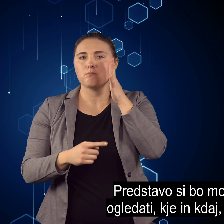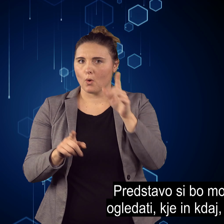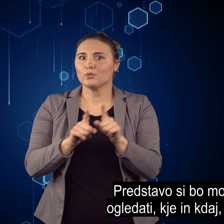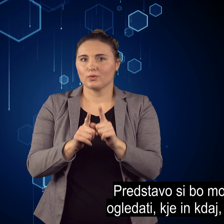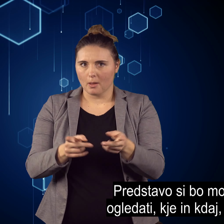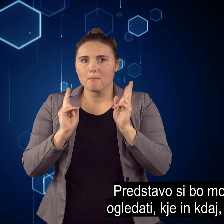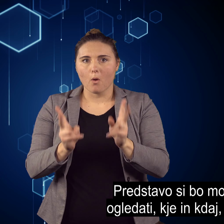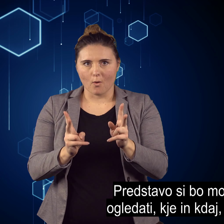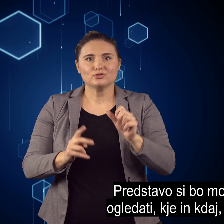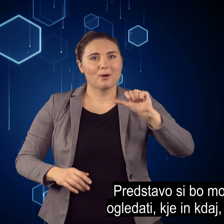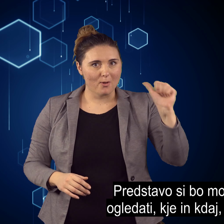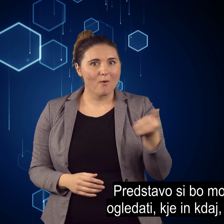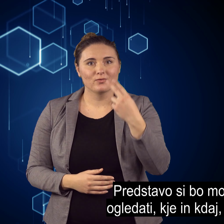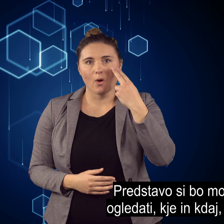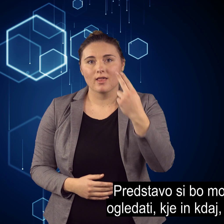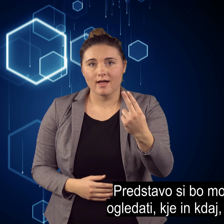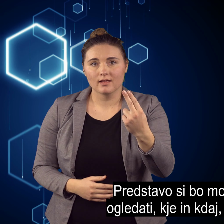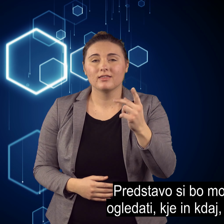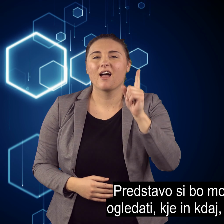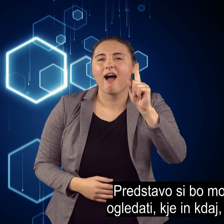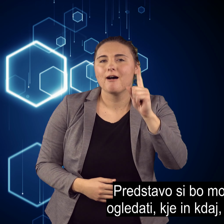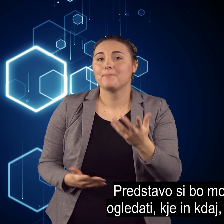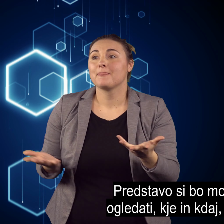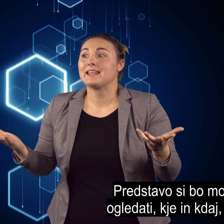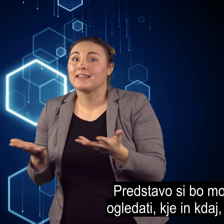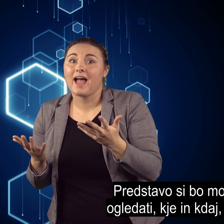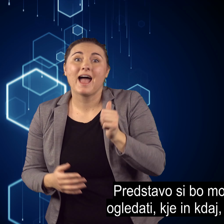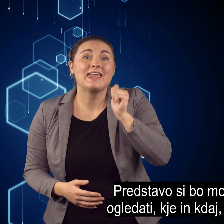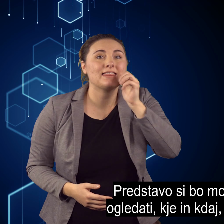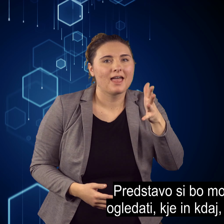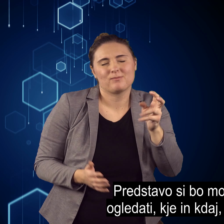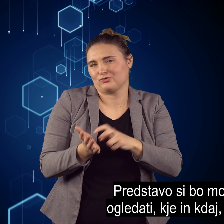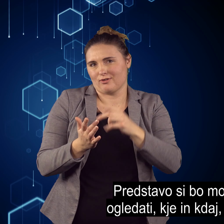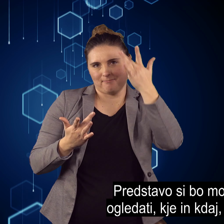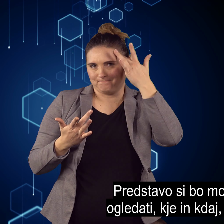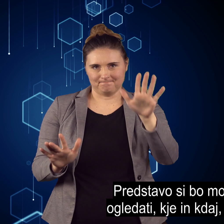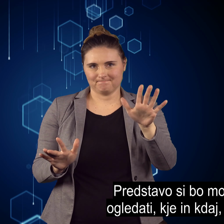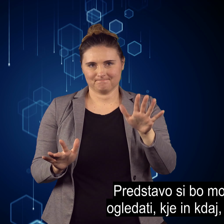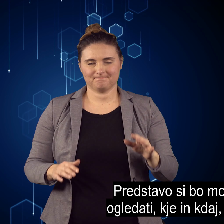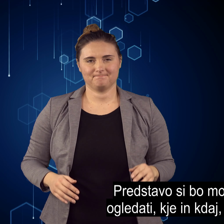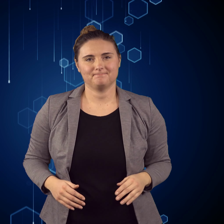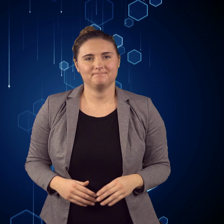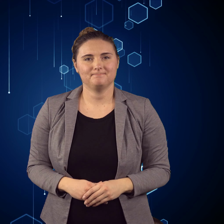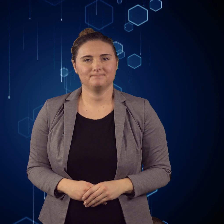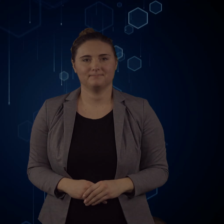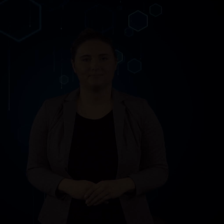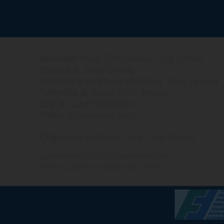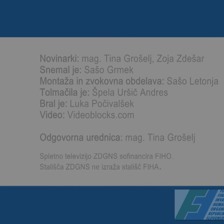predstavo si bo mogoče ponovno ogledati, a kje in kdaj še ni znano.